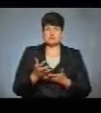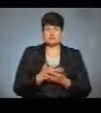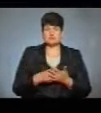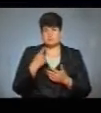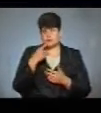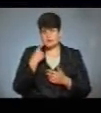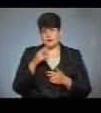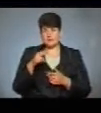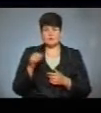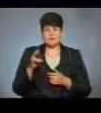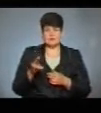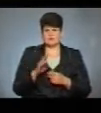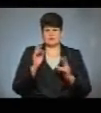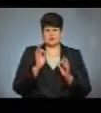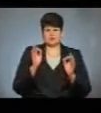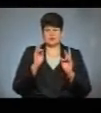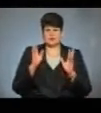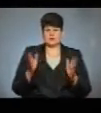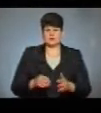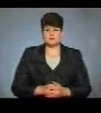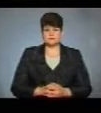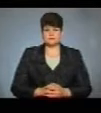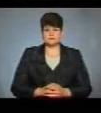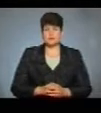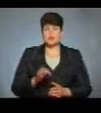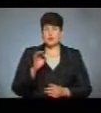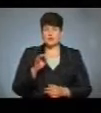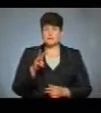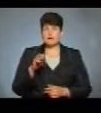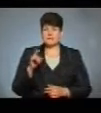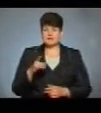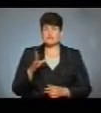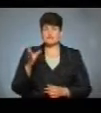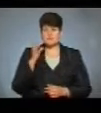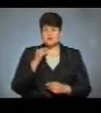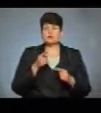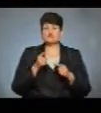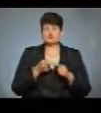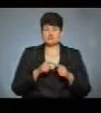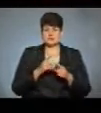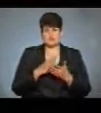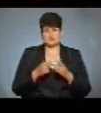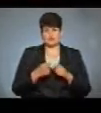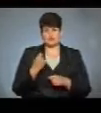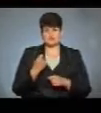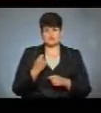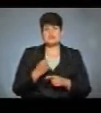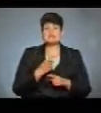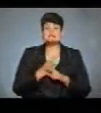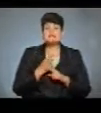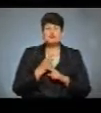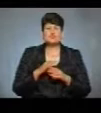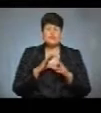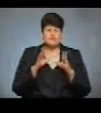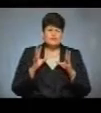персональних даних нічого не знає. Ольга Мазаєва розповіла, чому вважає, що цей випадок має ознаки порушення. Заборонено